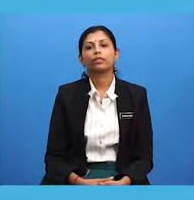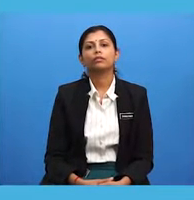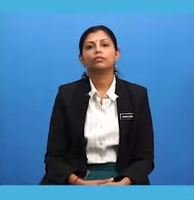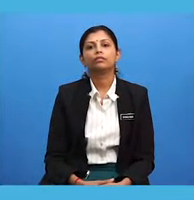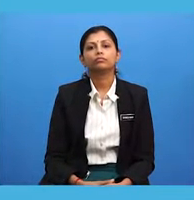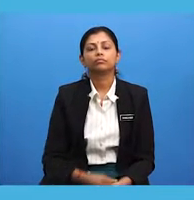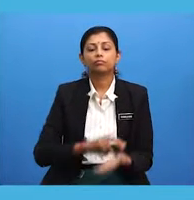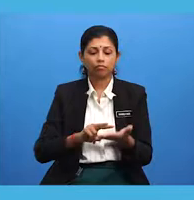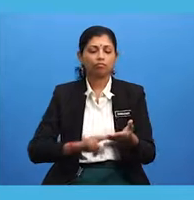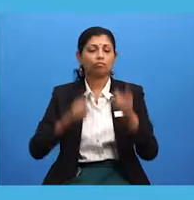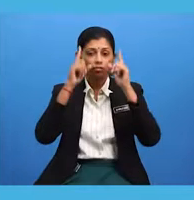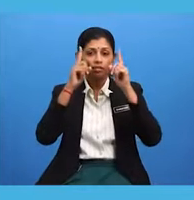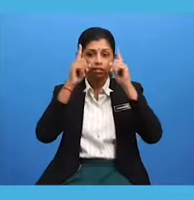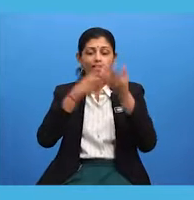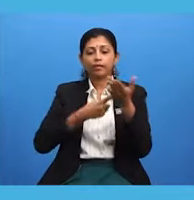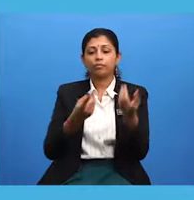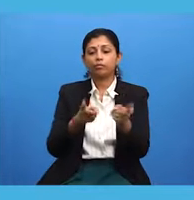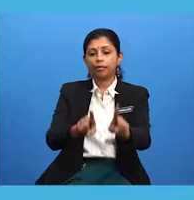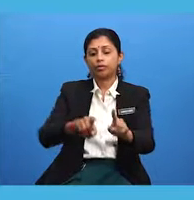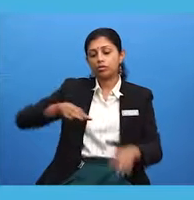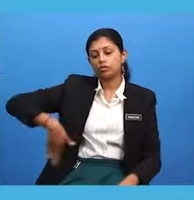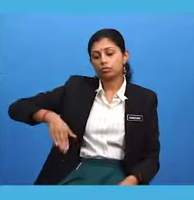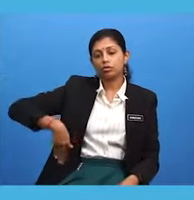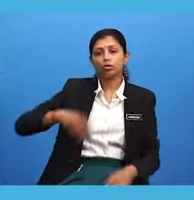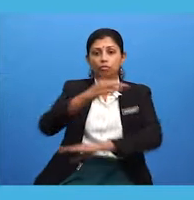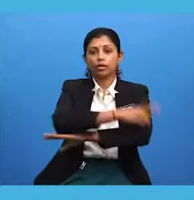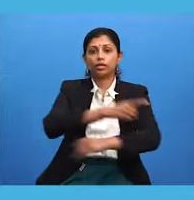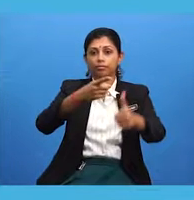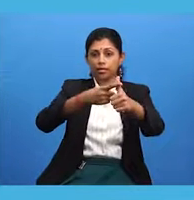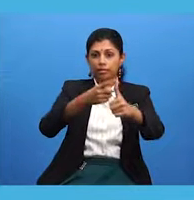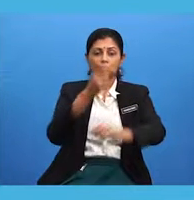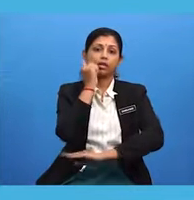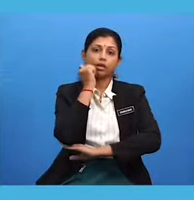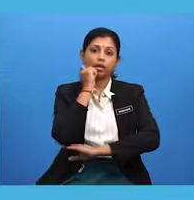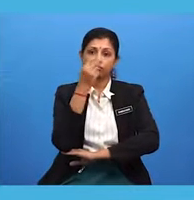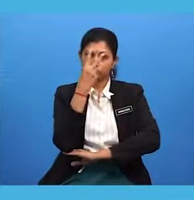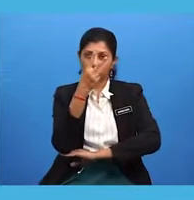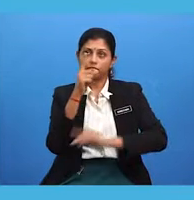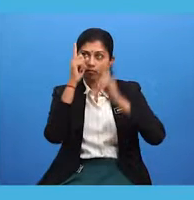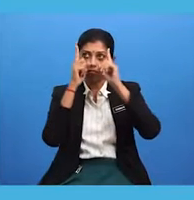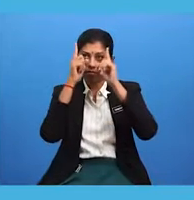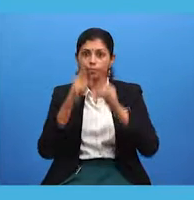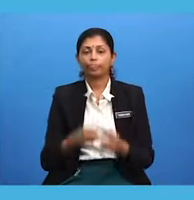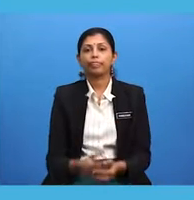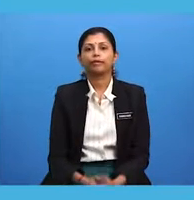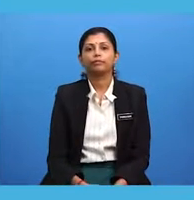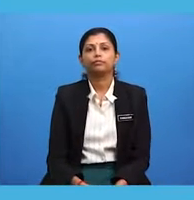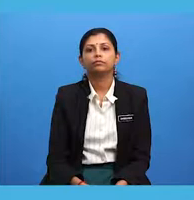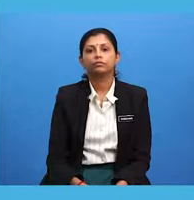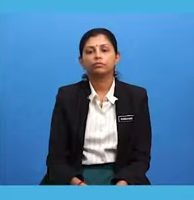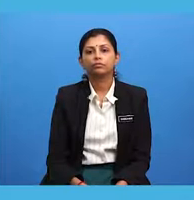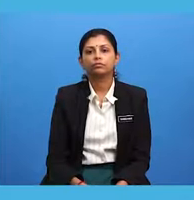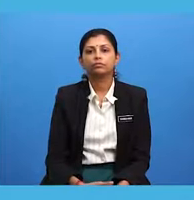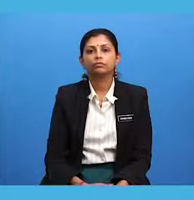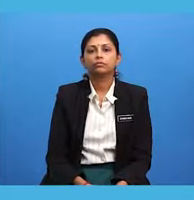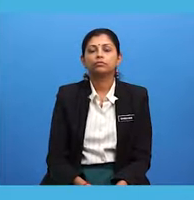Jadual menunjukkan gejala-gejala yang dialami mengikut kategori fizikal,